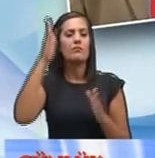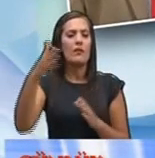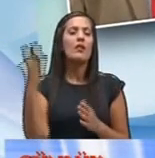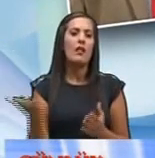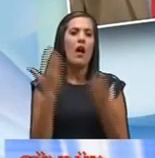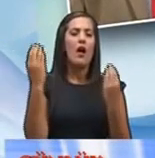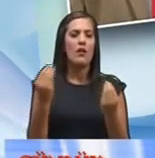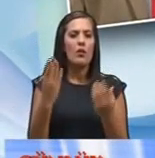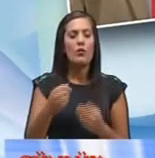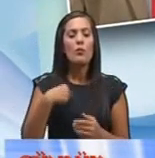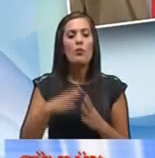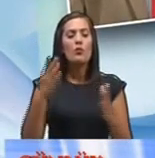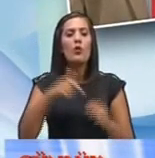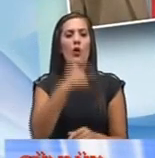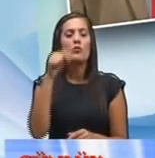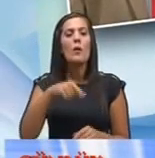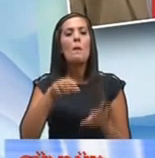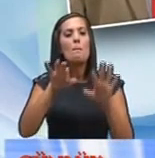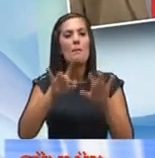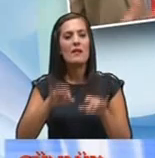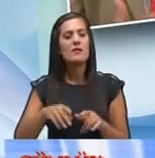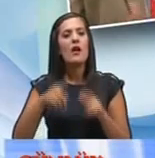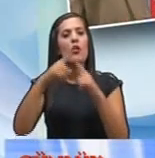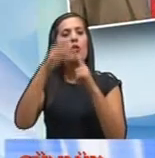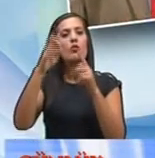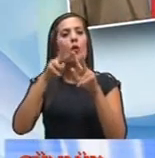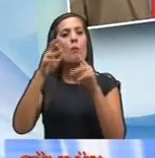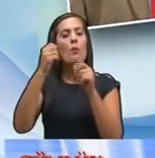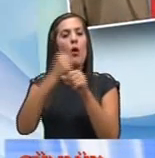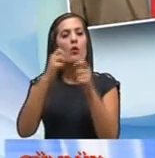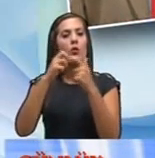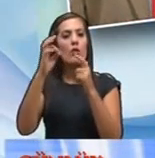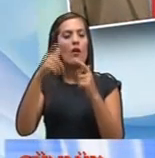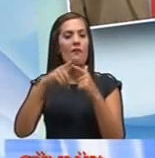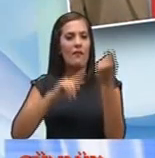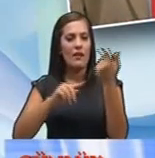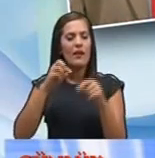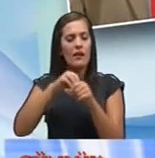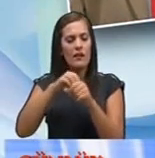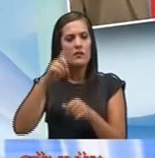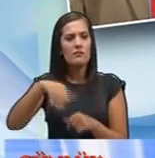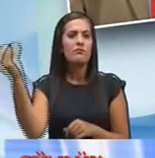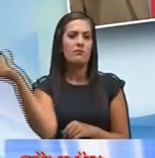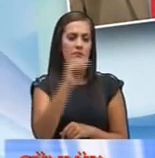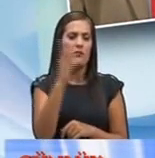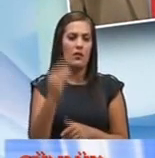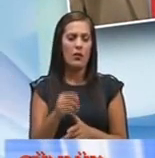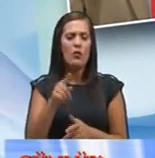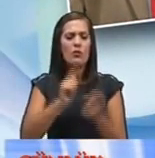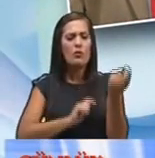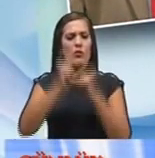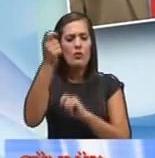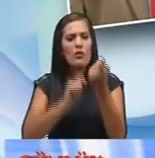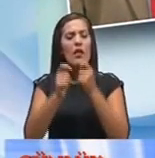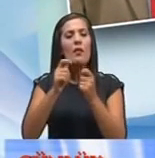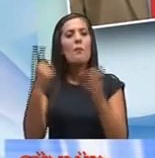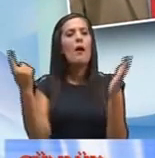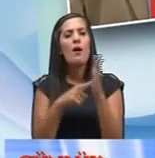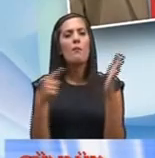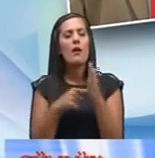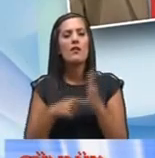büyük ölçüde bunu kullanıyoruz ama bilgisayarlı tomografiyi de buna ben eklemek isterim. Onun da kullanım amacını şu